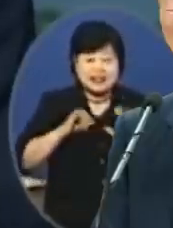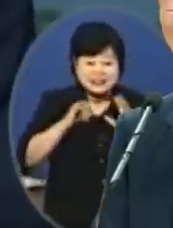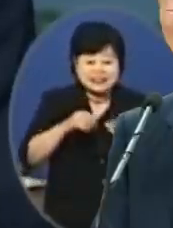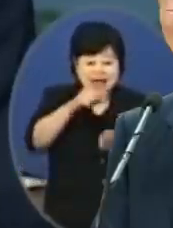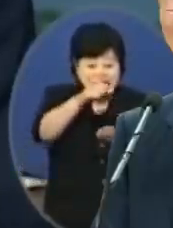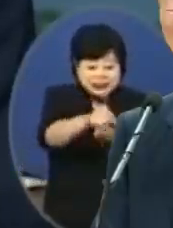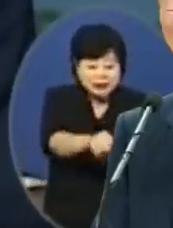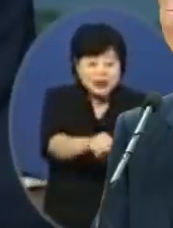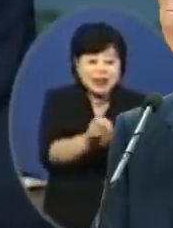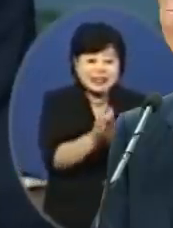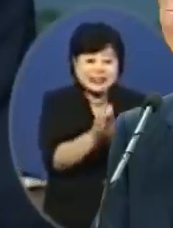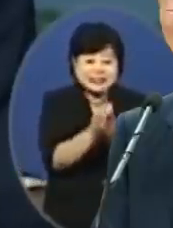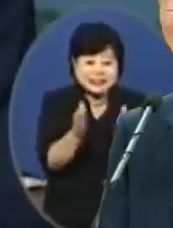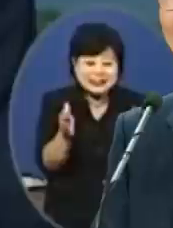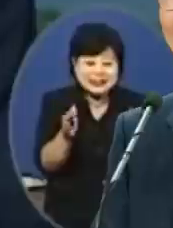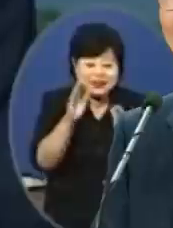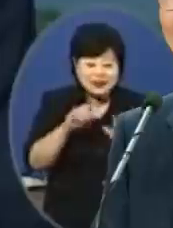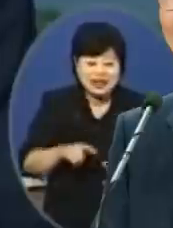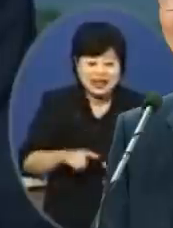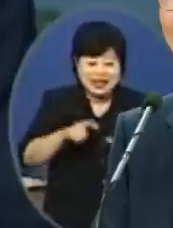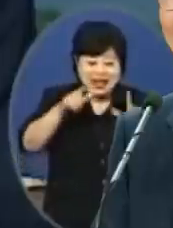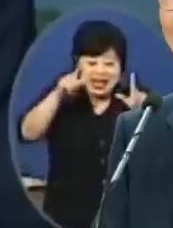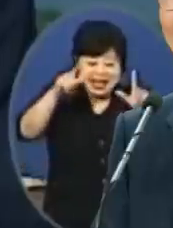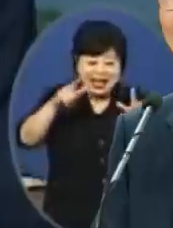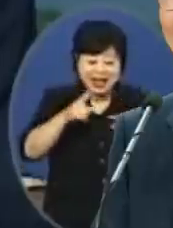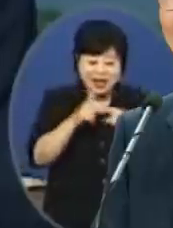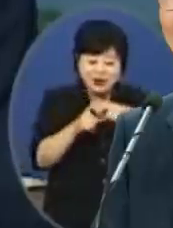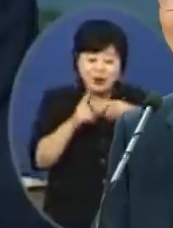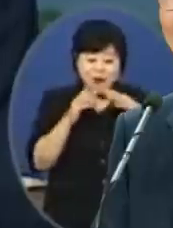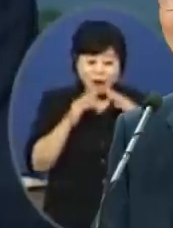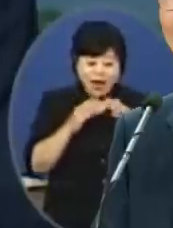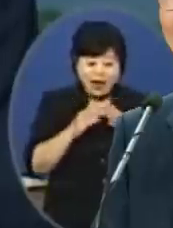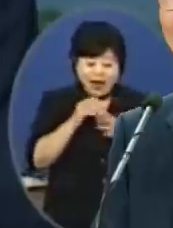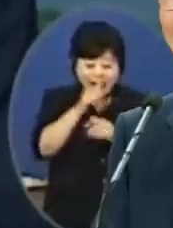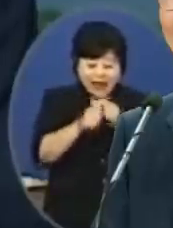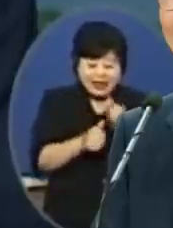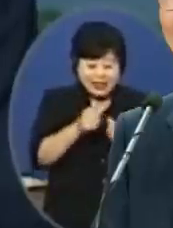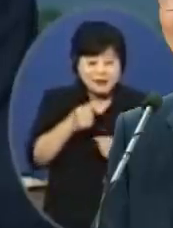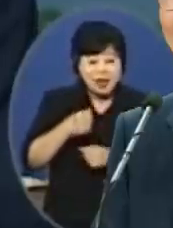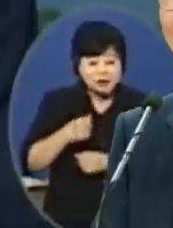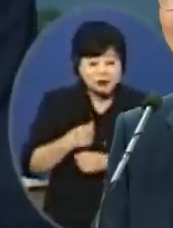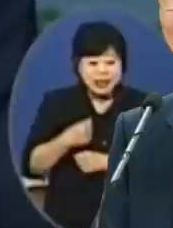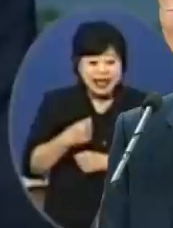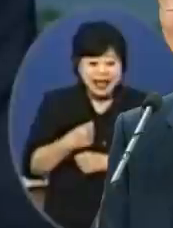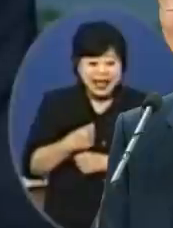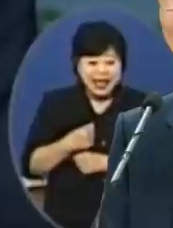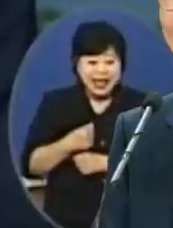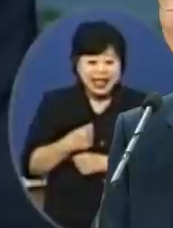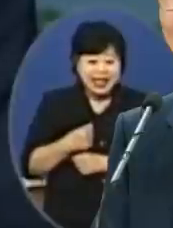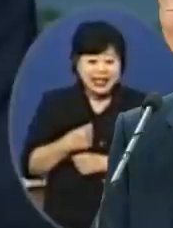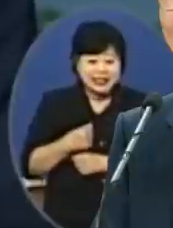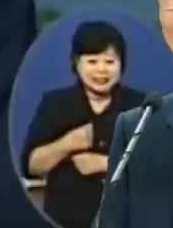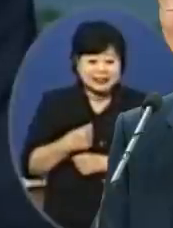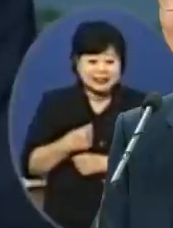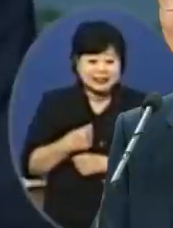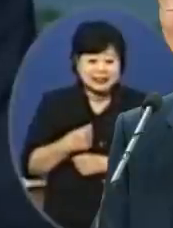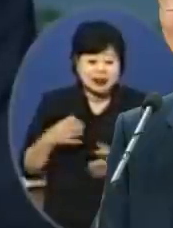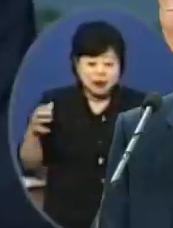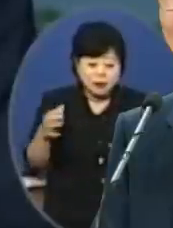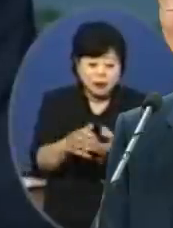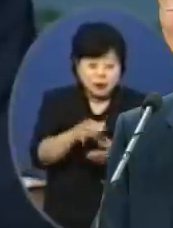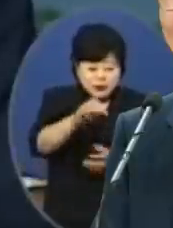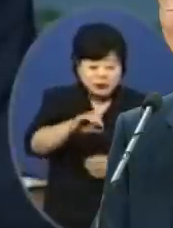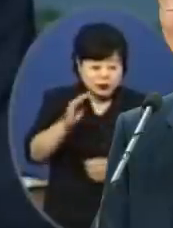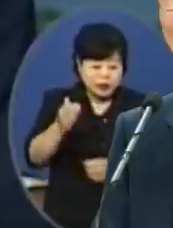세상을 점령하기 시작한 것입니다. 오늘날 또 교회가 하나님의 군대의 집회 장소가 되었다는